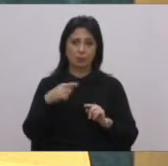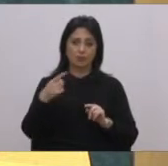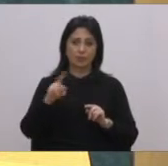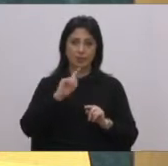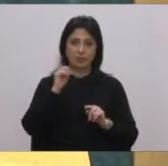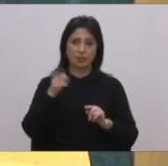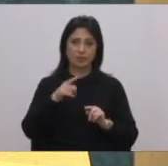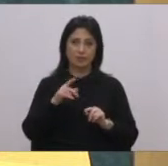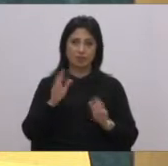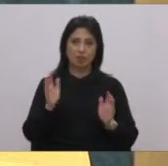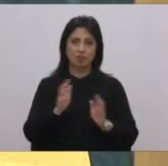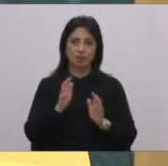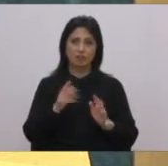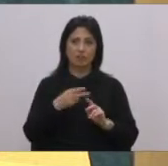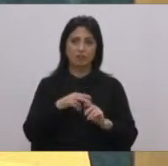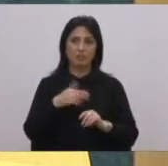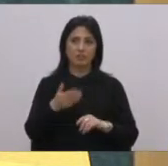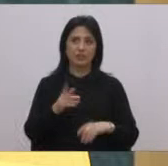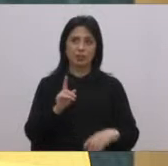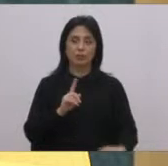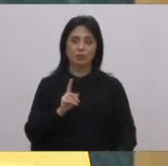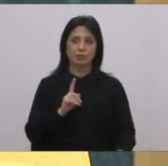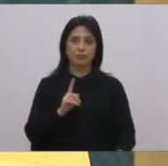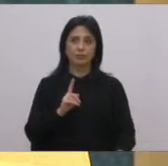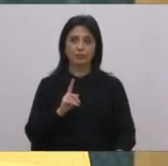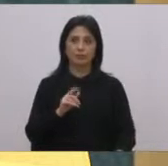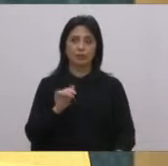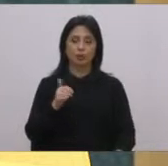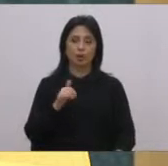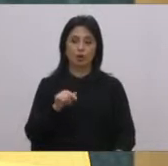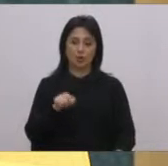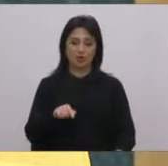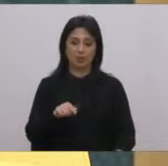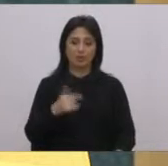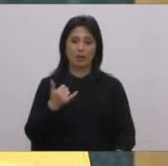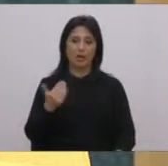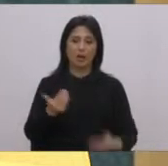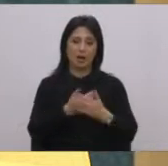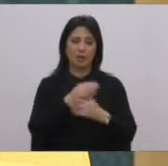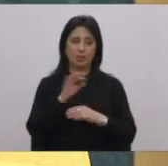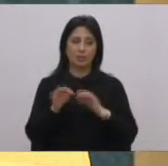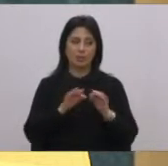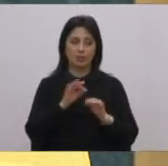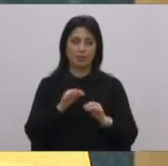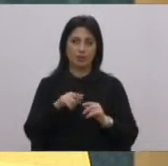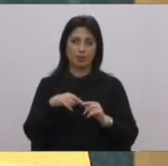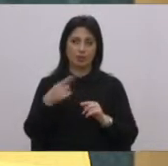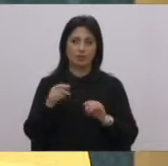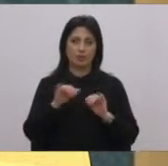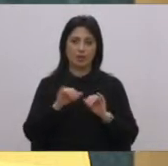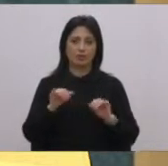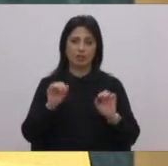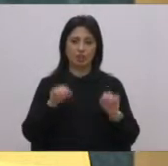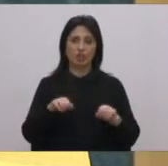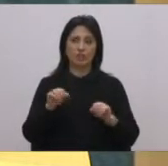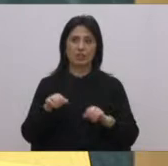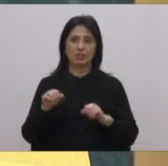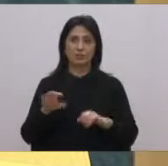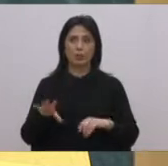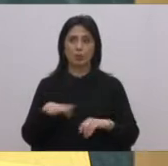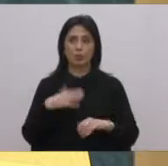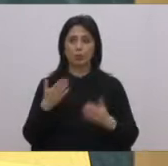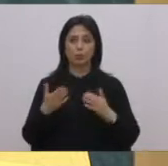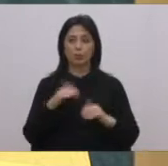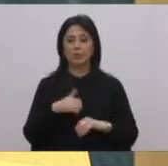წლებშიც შენარჩუნდება იმისათვის, რომ როგორც მიმდინარე, ისევე ახალი პროექტების შემდგომი განვითარების შესაძლებლობა ქონდეს,